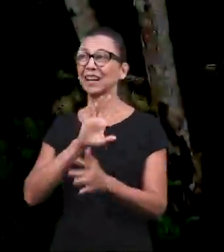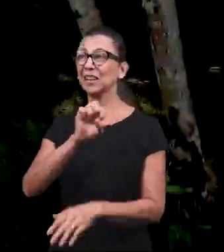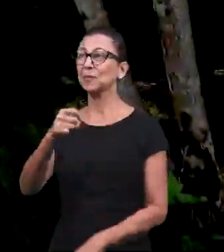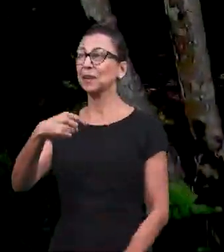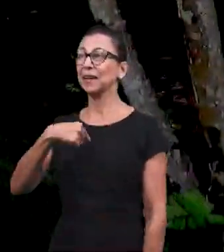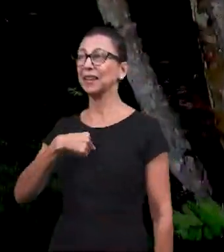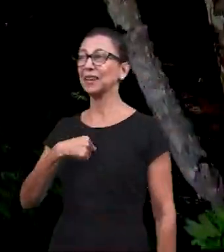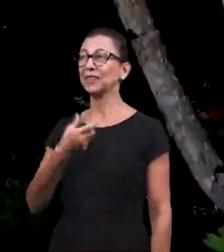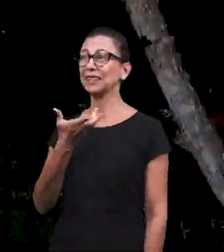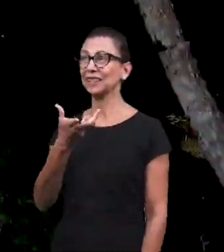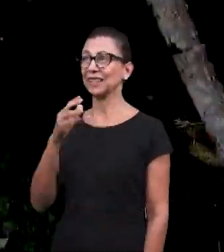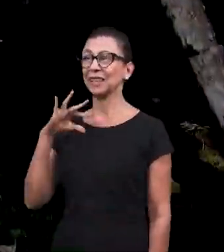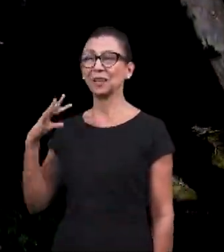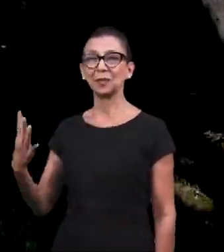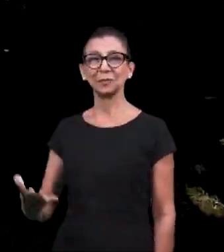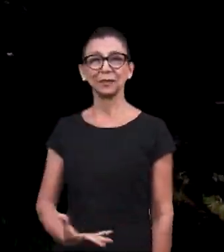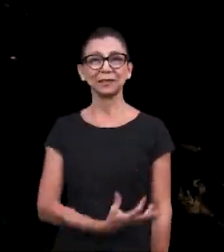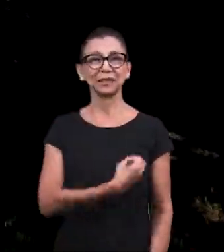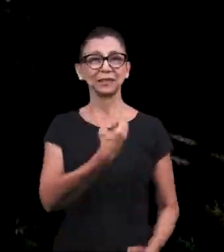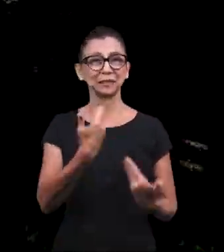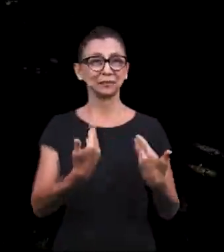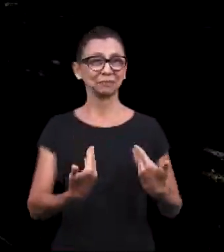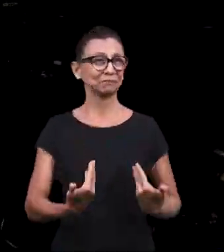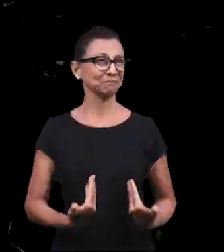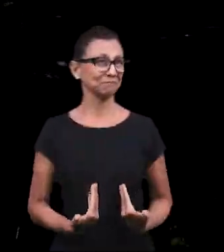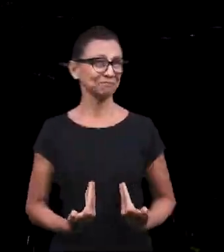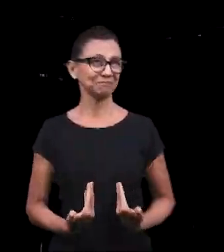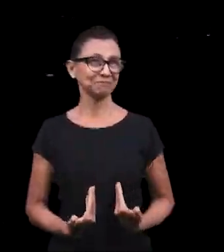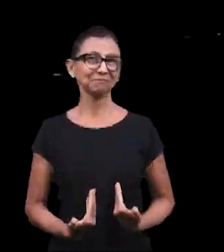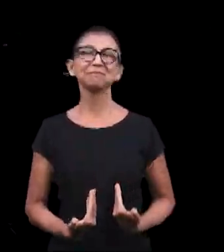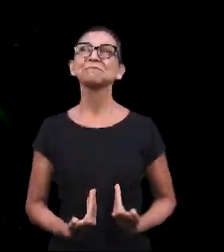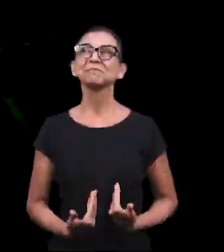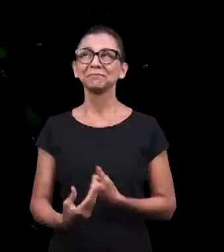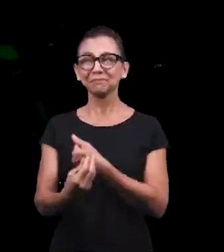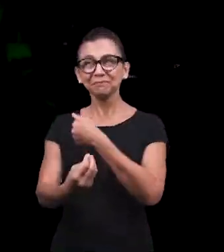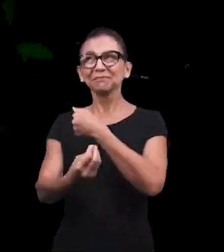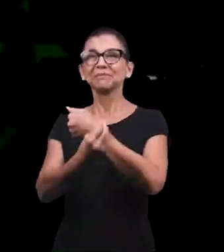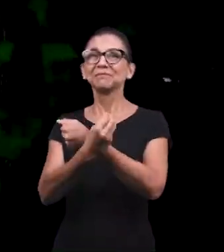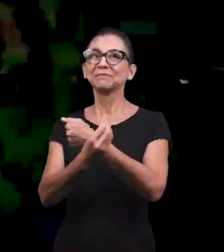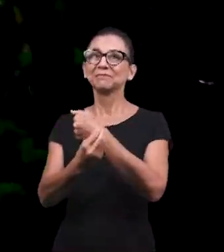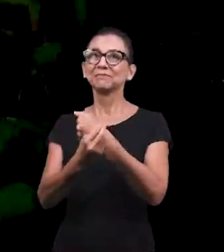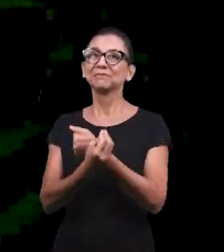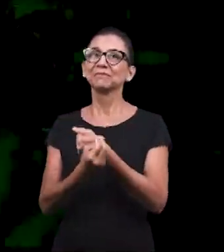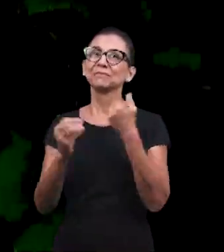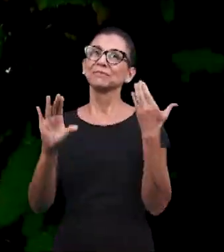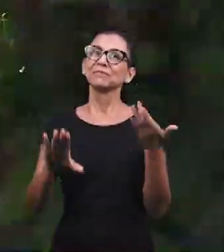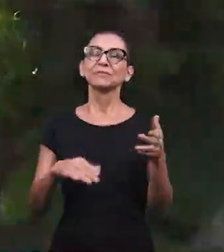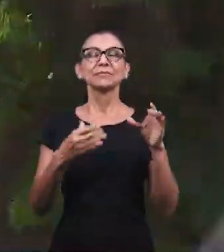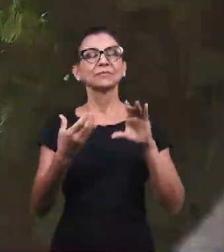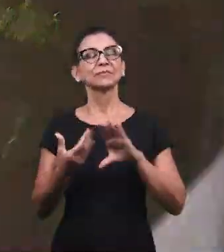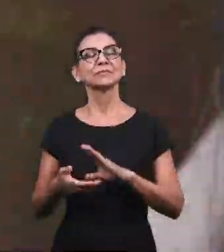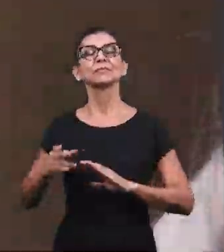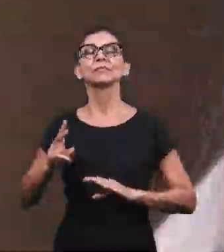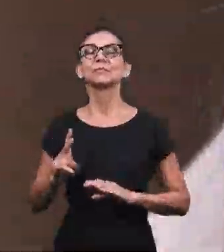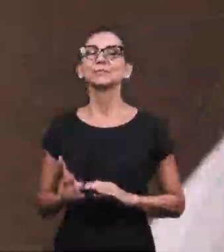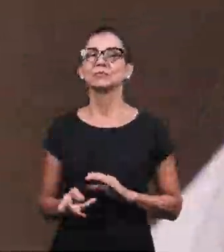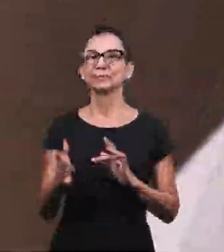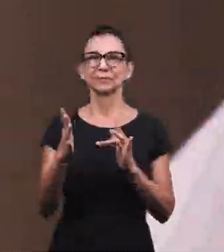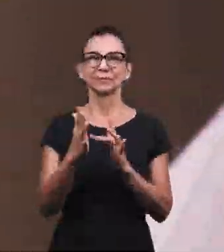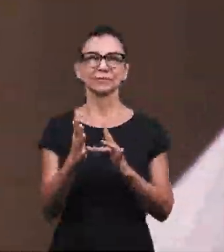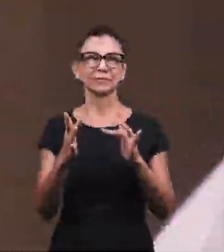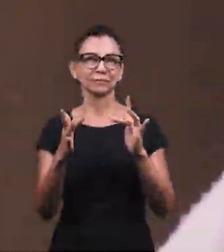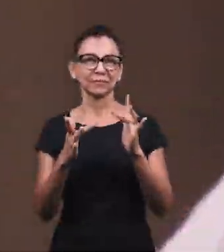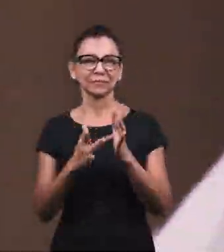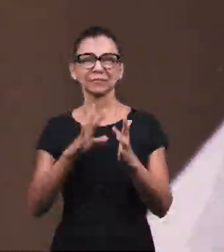Jesus me ama e quer salvar-me, Jesus me ama e quer me bem, por isso eu